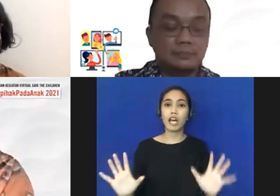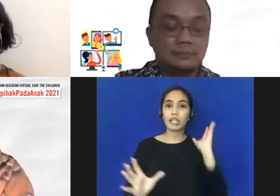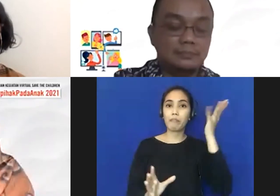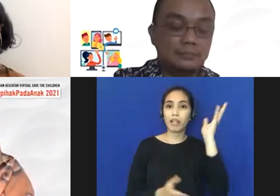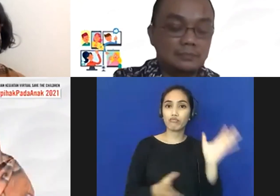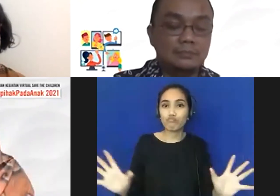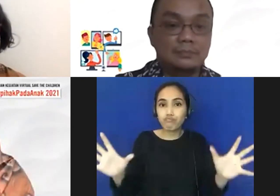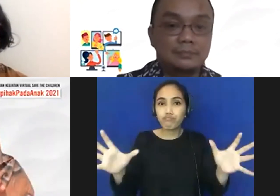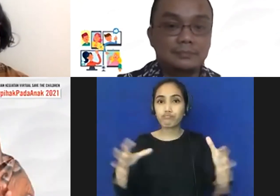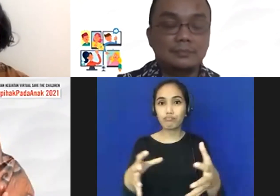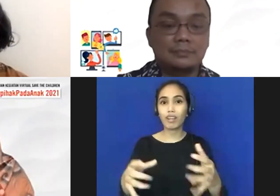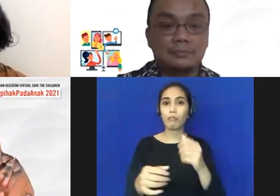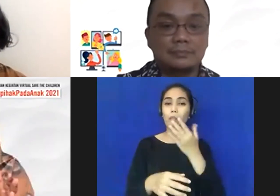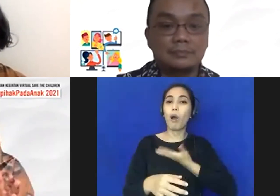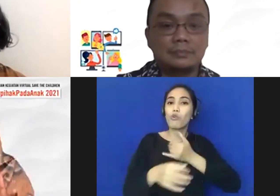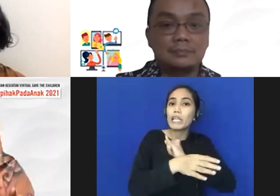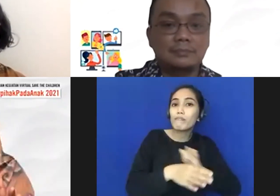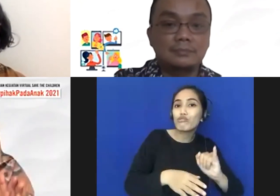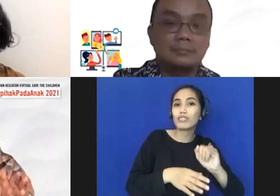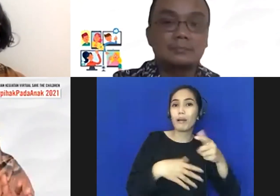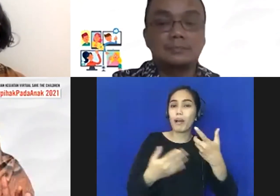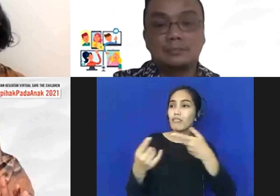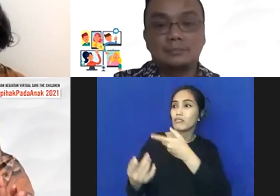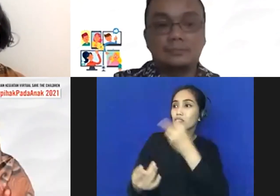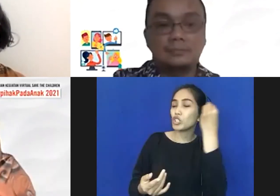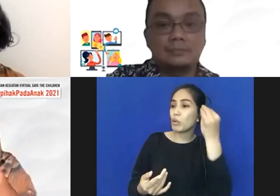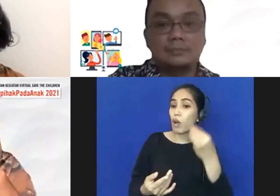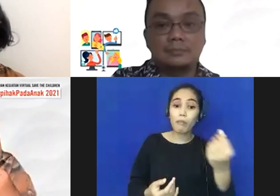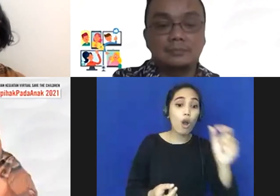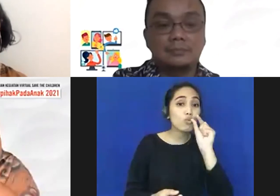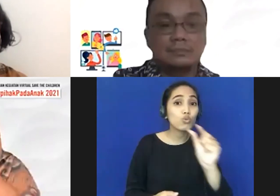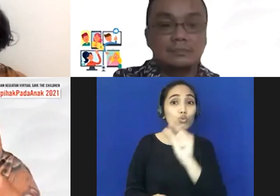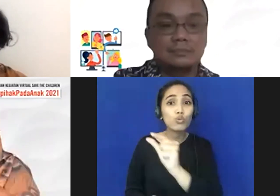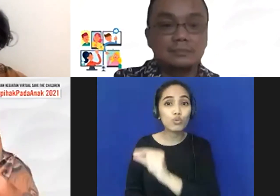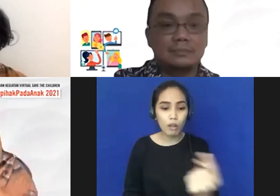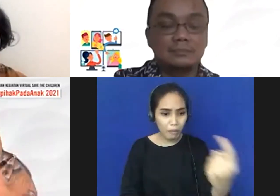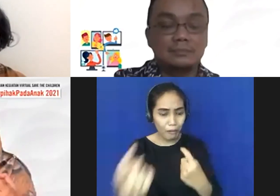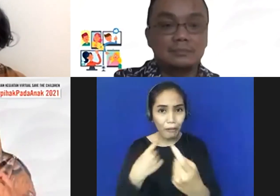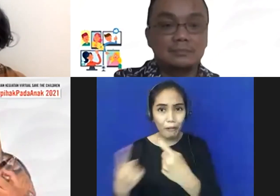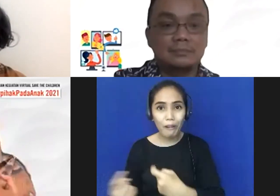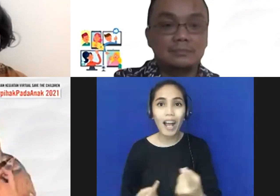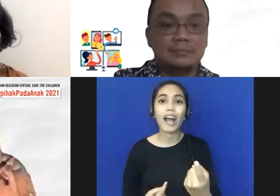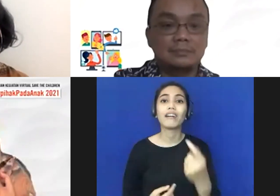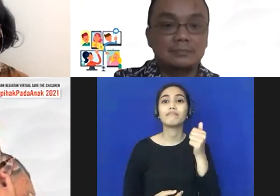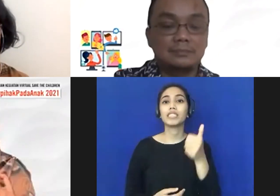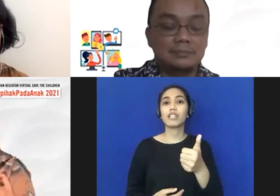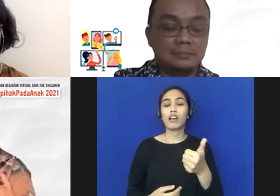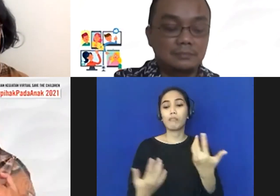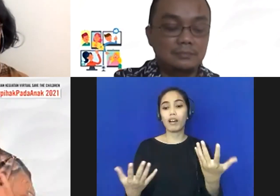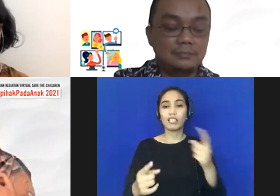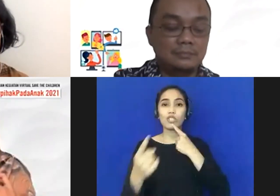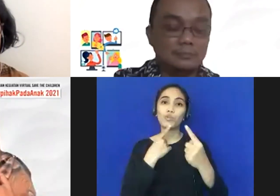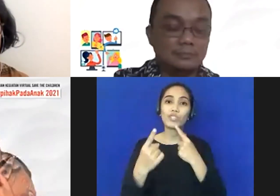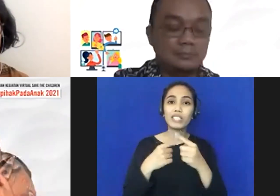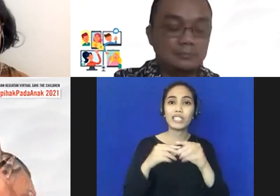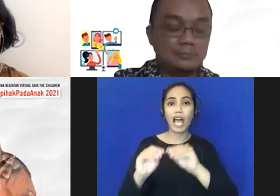libur. Terus usul apa, Mas usul apa, adik usul apa, diajarin anak itu untuk berargumentasi, berdiskusi, sehingga